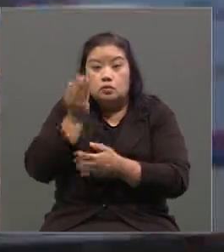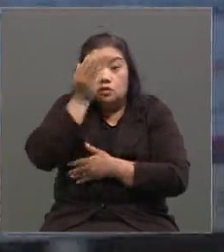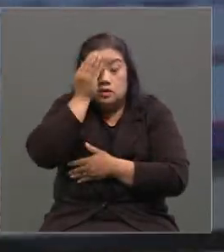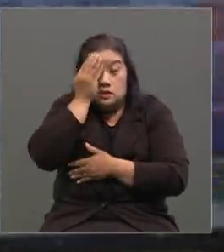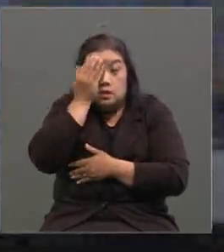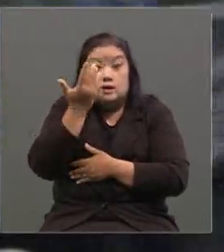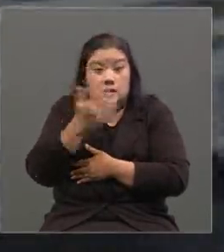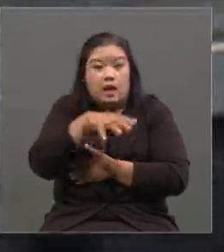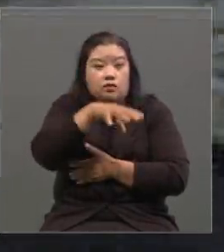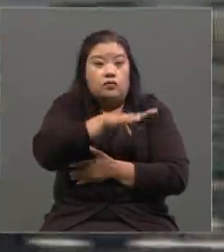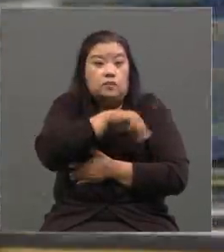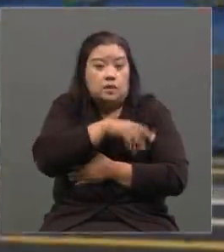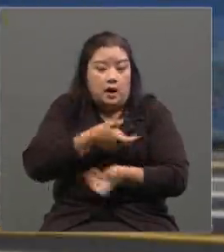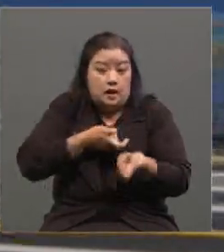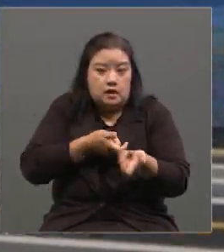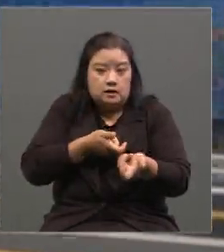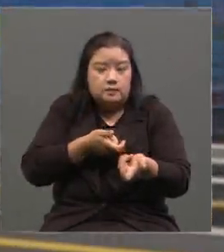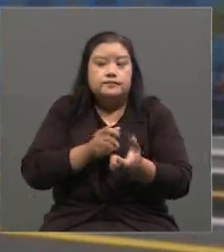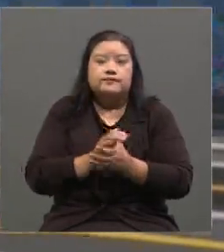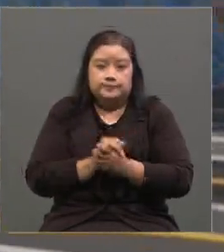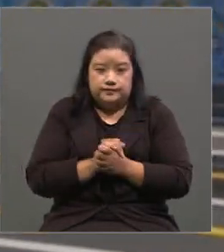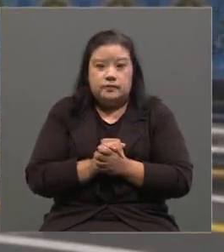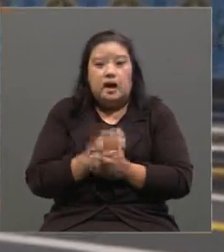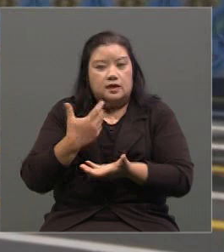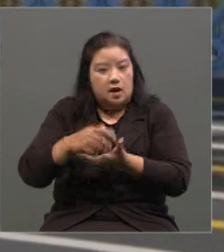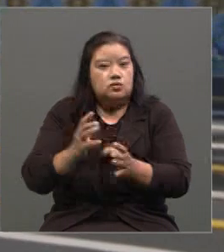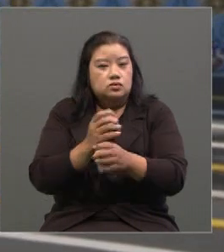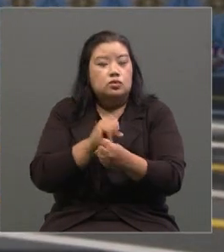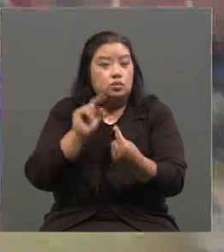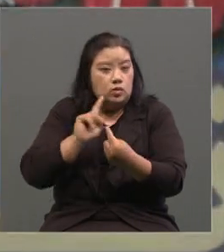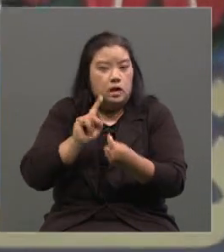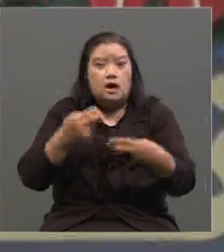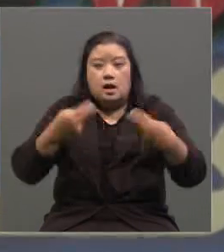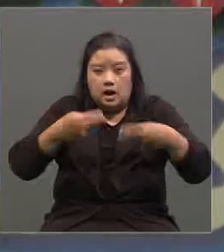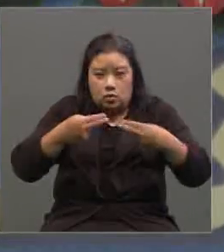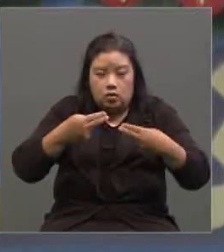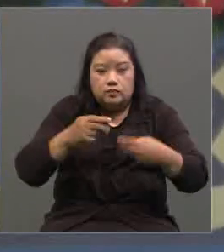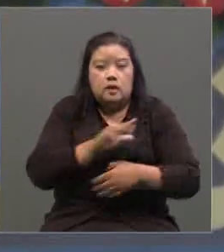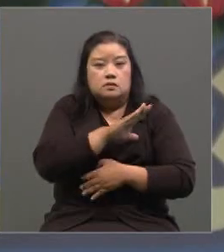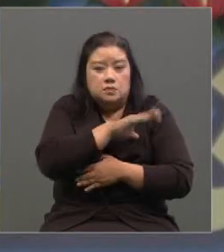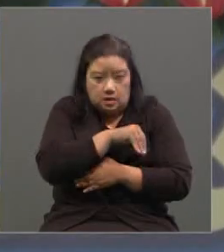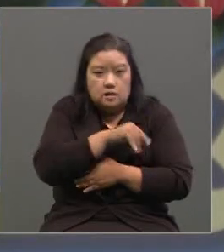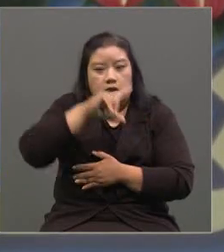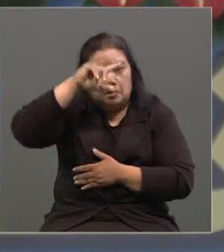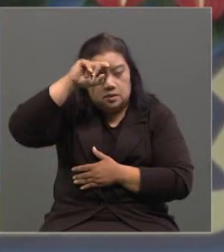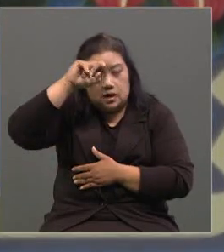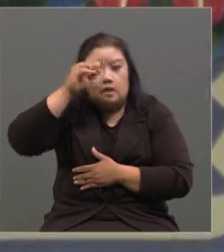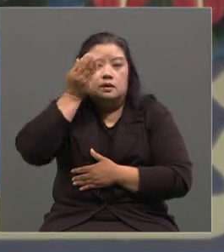โจมตีฉนวนกาซ่าต่อไปนะครับนี่เป็นเป็นสถานการณ์ในภาพรวมนะครับของในตะวันออกกลาง